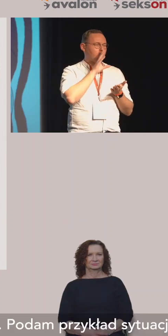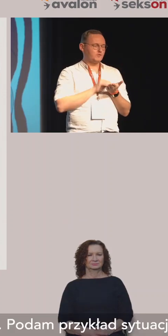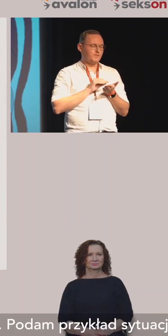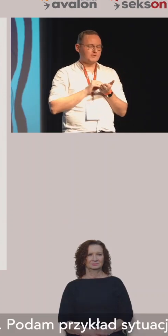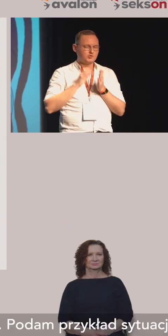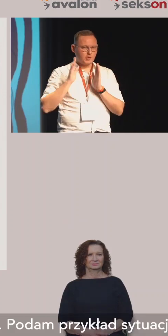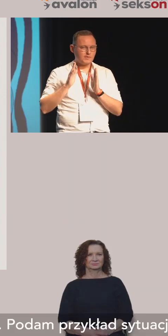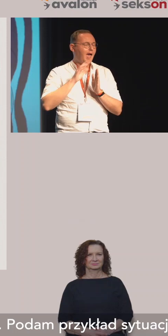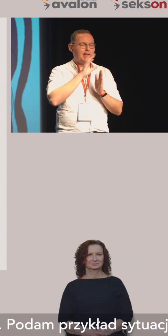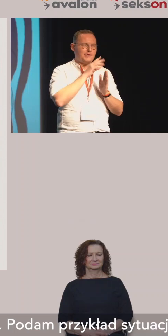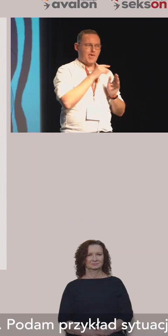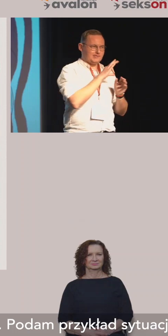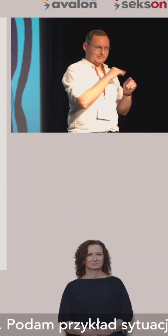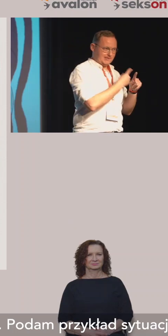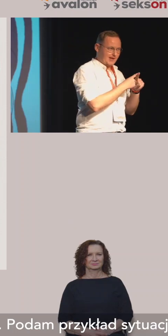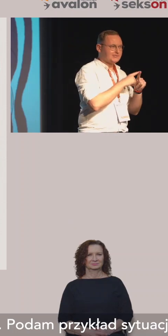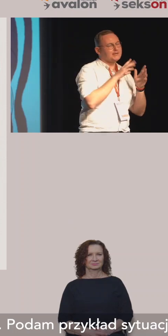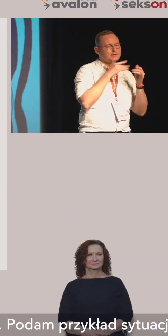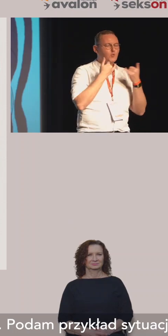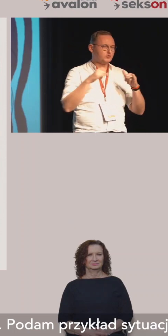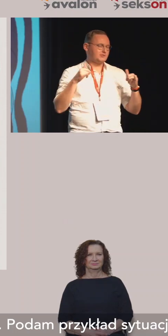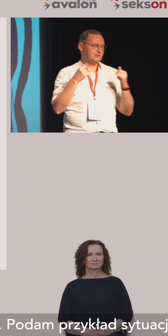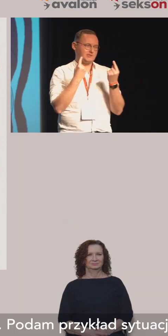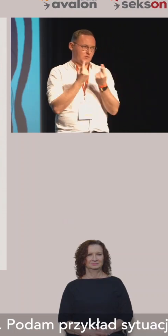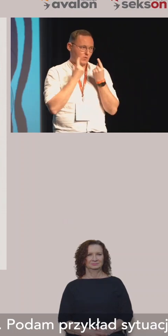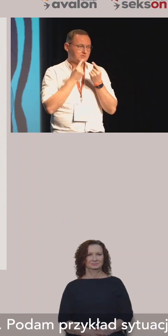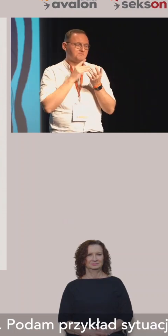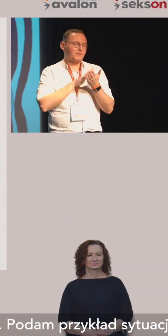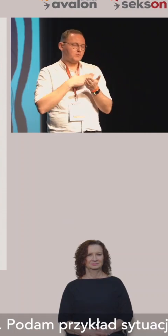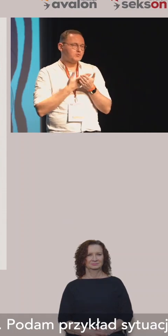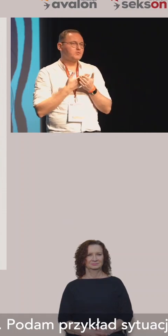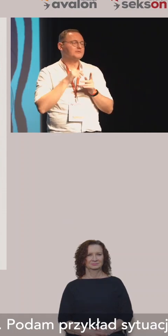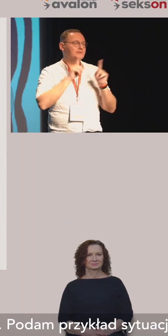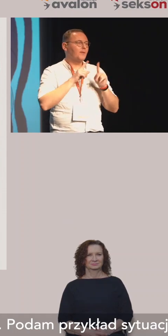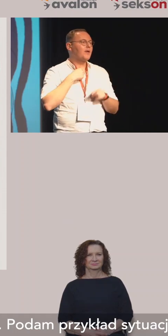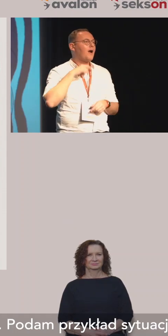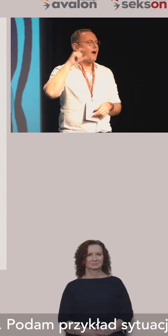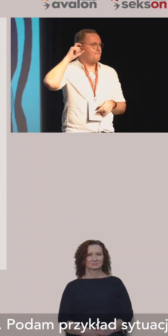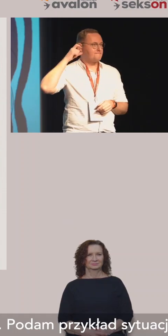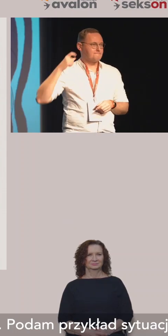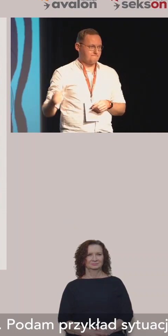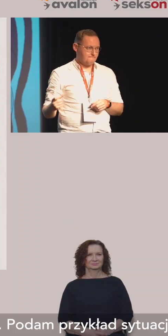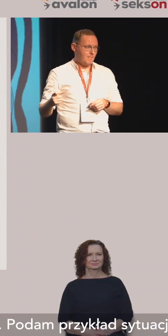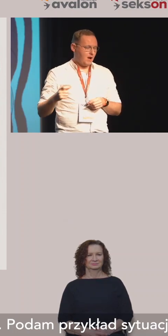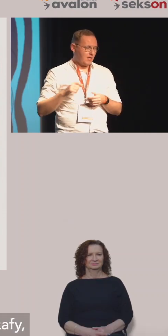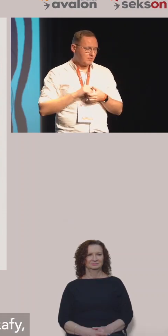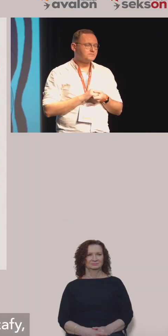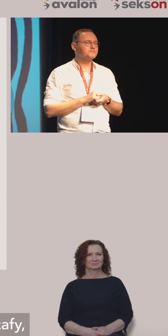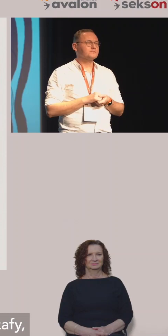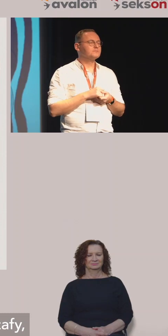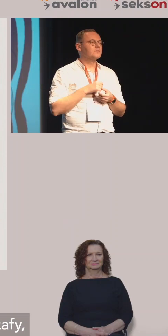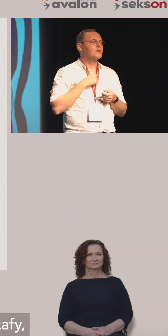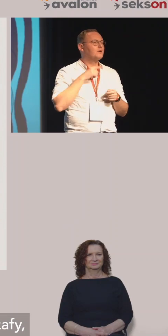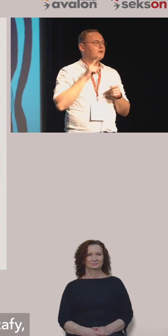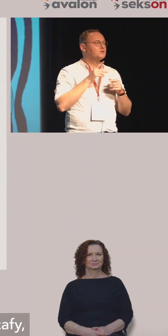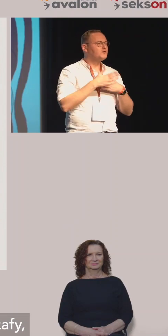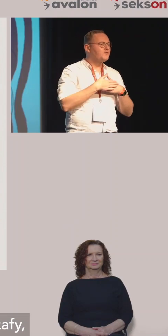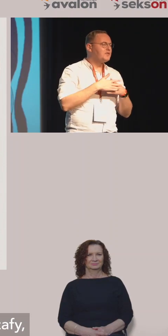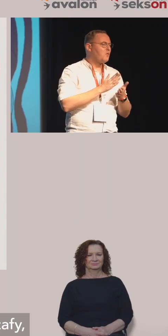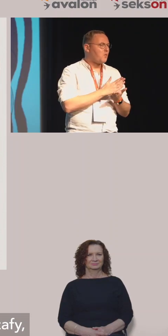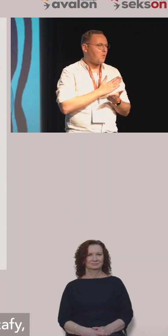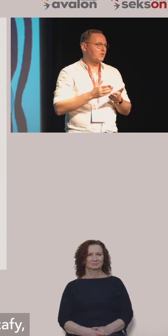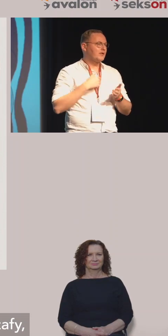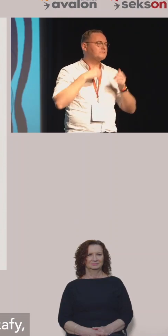Tak naprawdę głusi nie rozróżniają, nie wiedzą, kiedy jest głośno, kiedy jest cicho. Podam przykład sytuacji. Jeżeli ja ściągnę